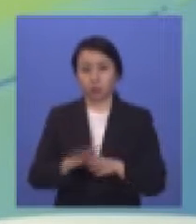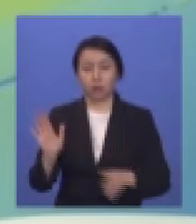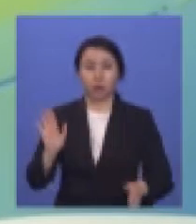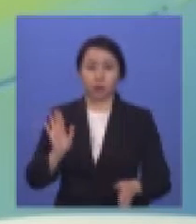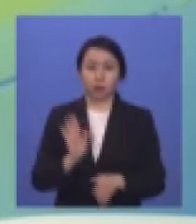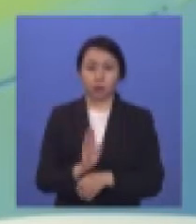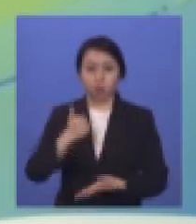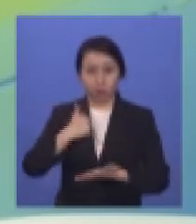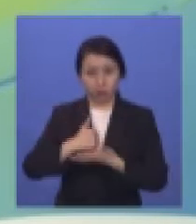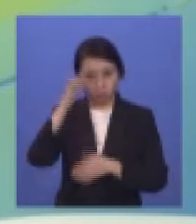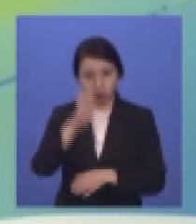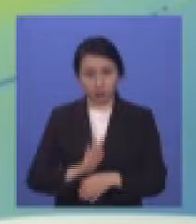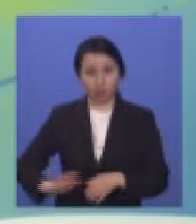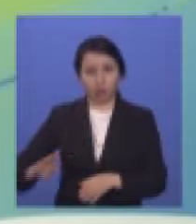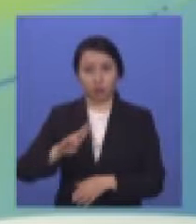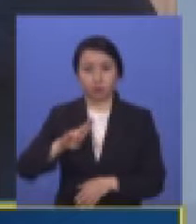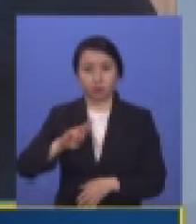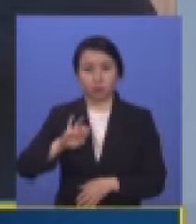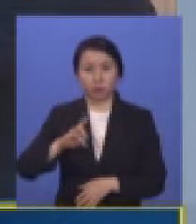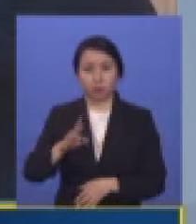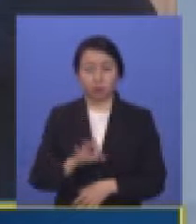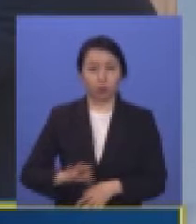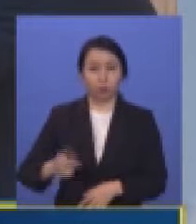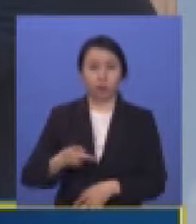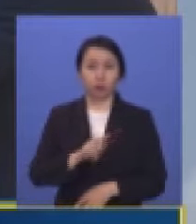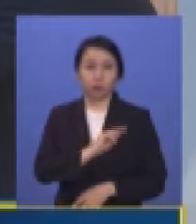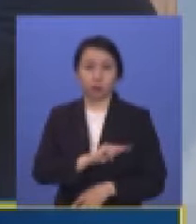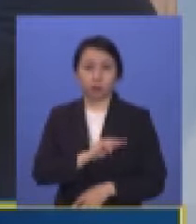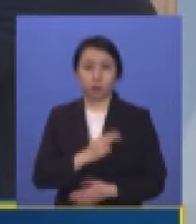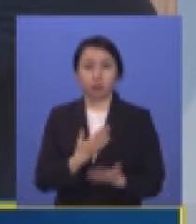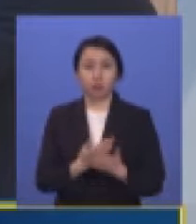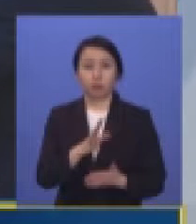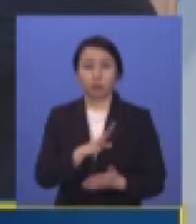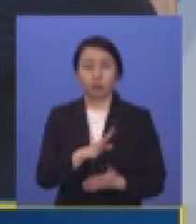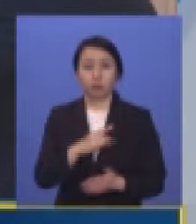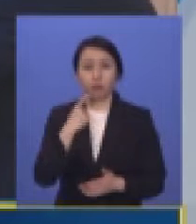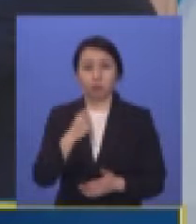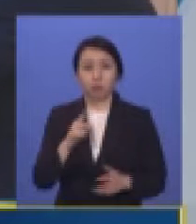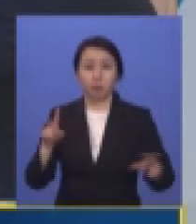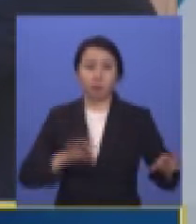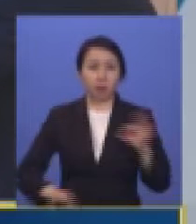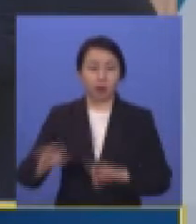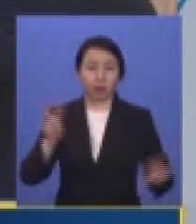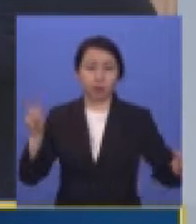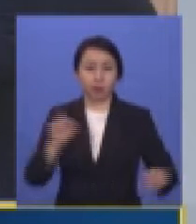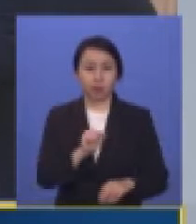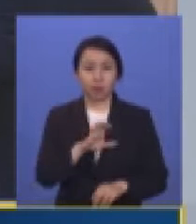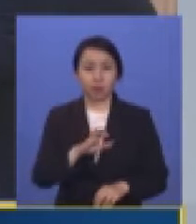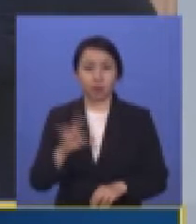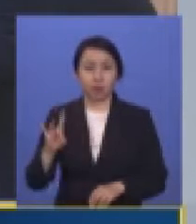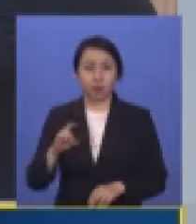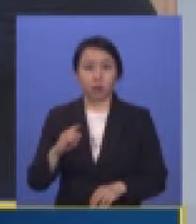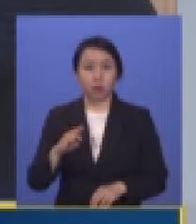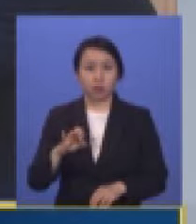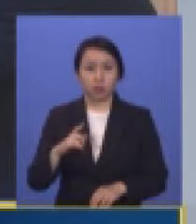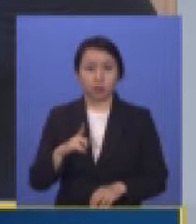результатах исполнения поручений президента в Жамбылской области, где он работал. В частности, были озвучены проекты АСАР,